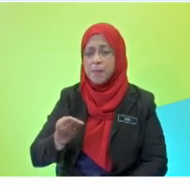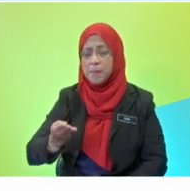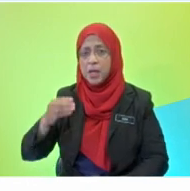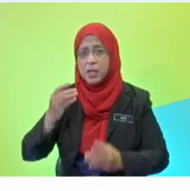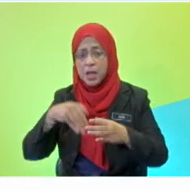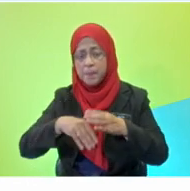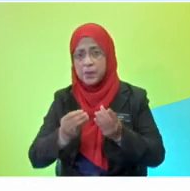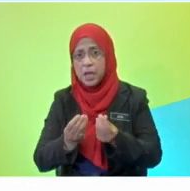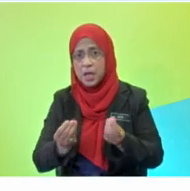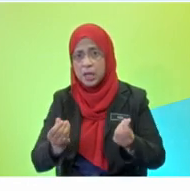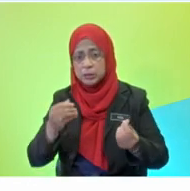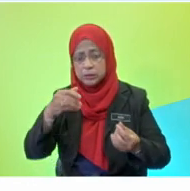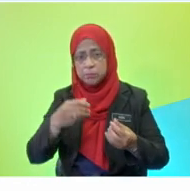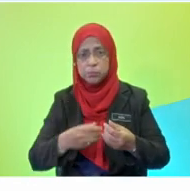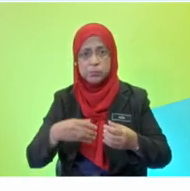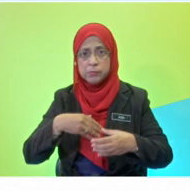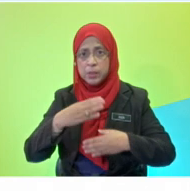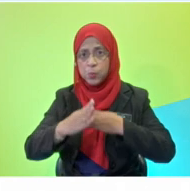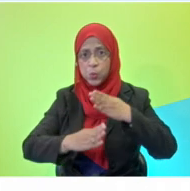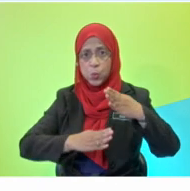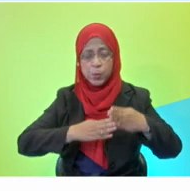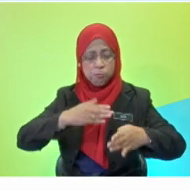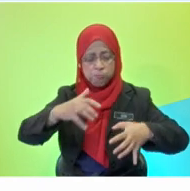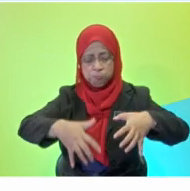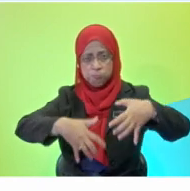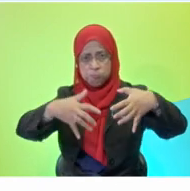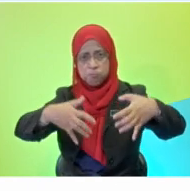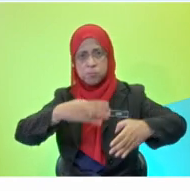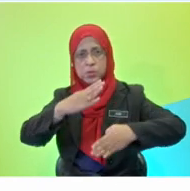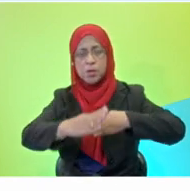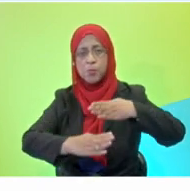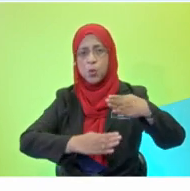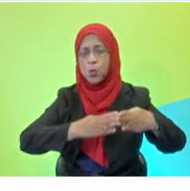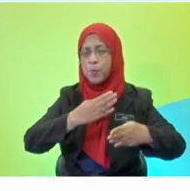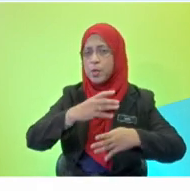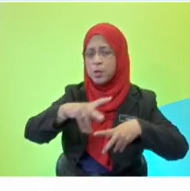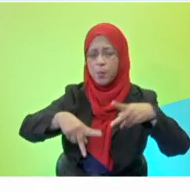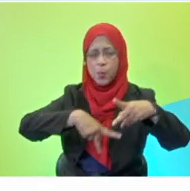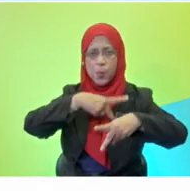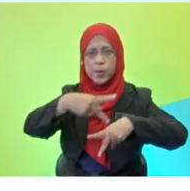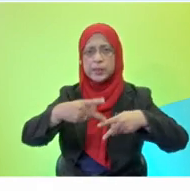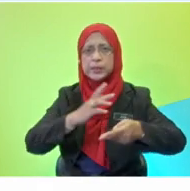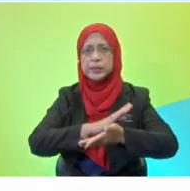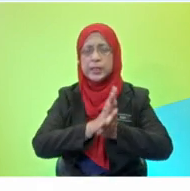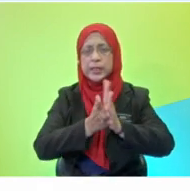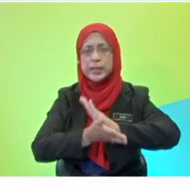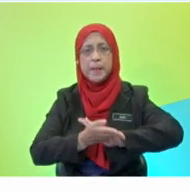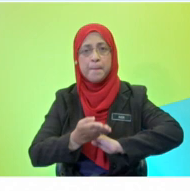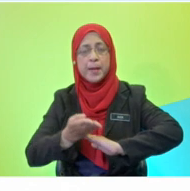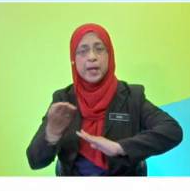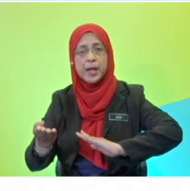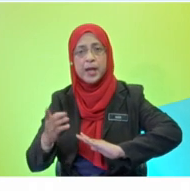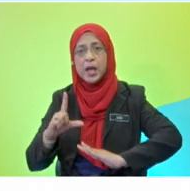yang digali daripada perut bumi yang jadi keluarkan dari bumi dan diproses menjadi bahan sama ada